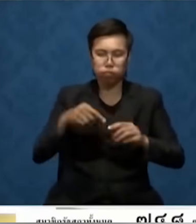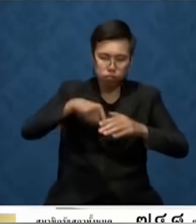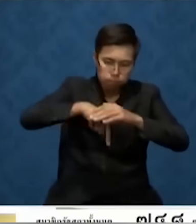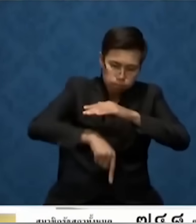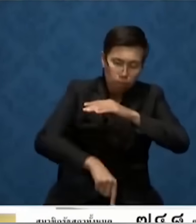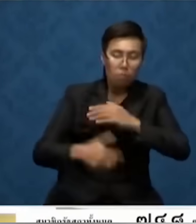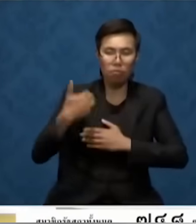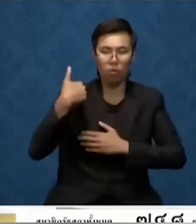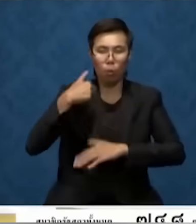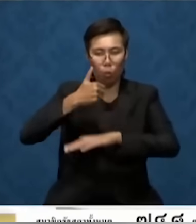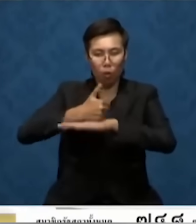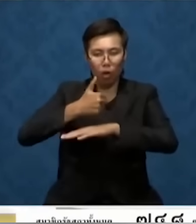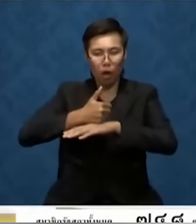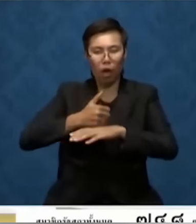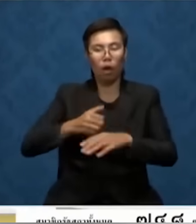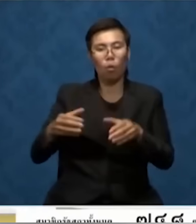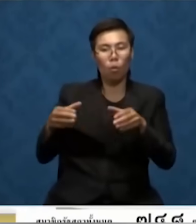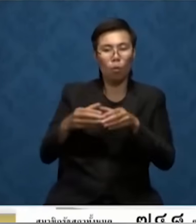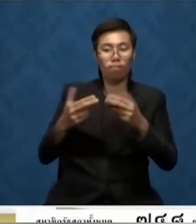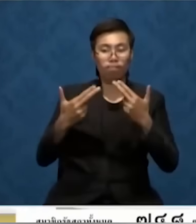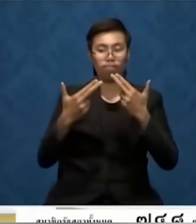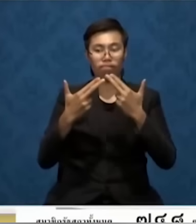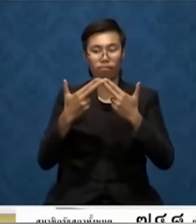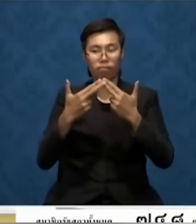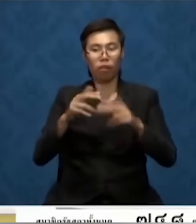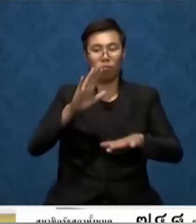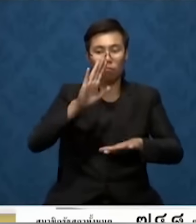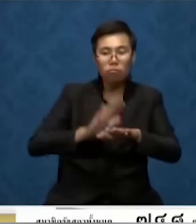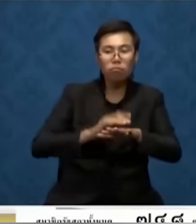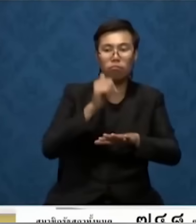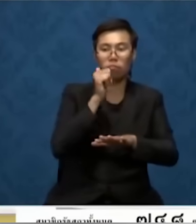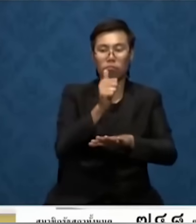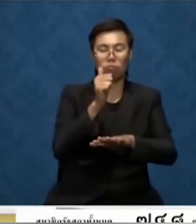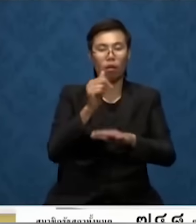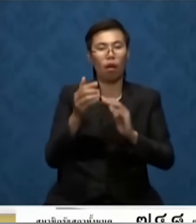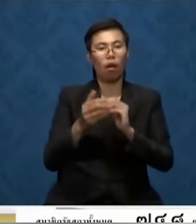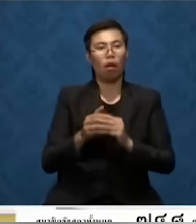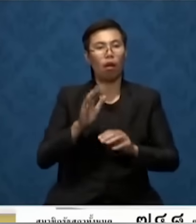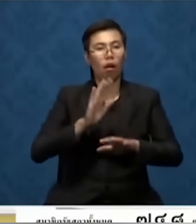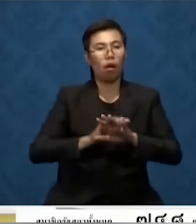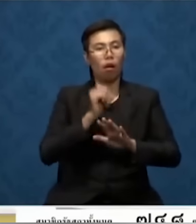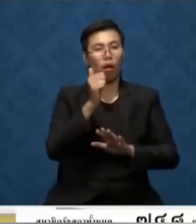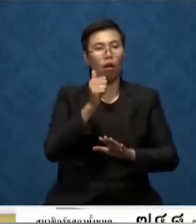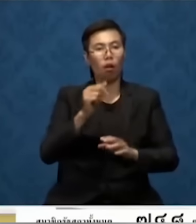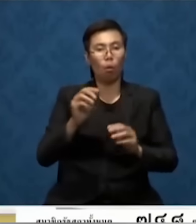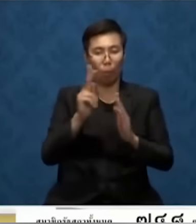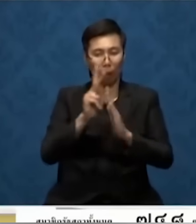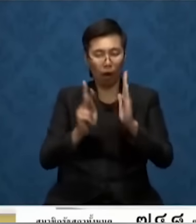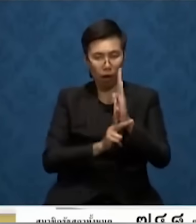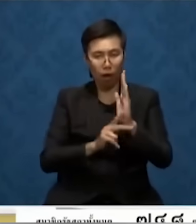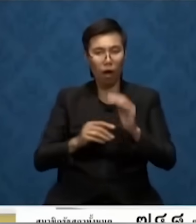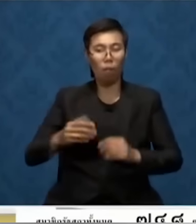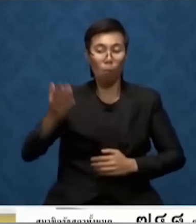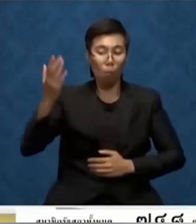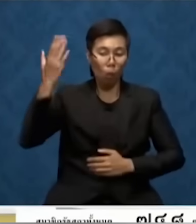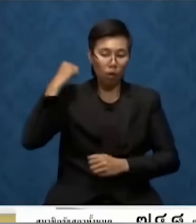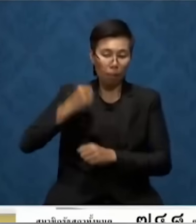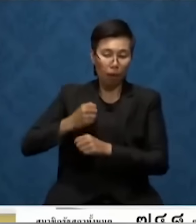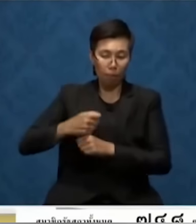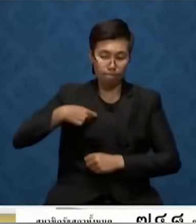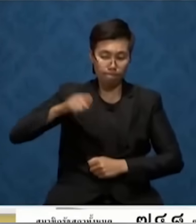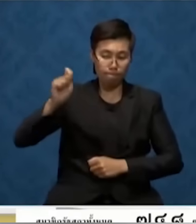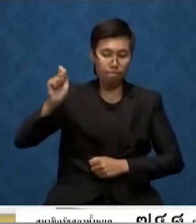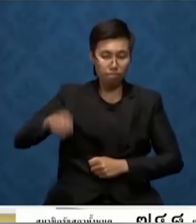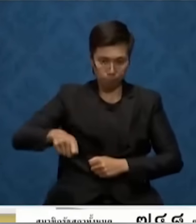าของพรรคนะครับเป็นผู้ที่เชี่ยวชาญทางด้านกฎหมายเป็นอดีตผู้พิพากษาแล้วก็มีทีมกฎหมายเข้ามาห